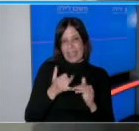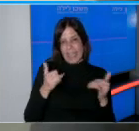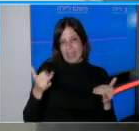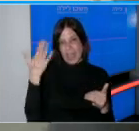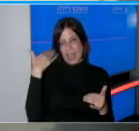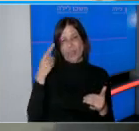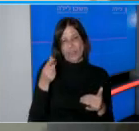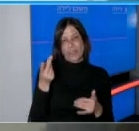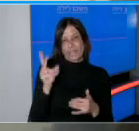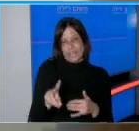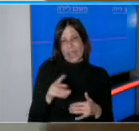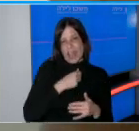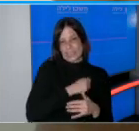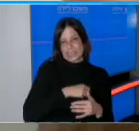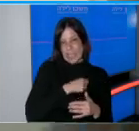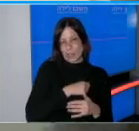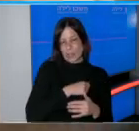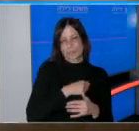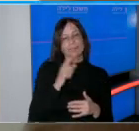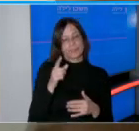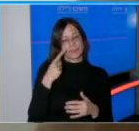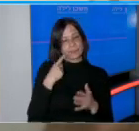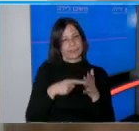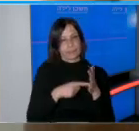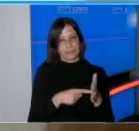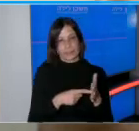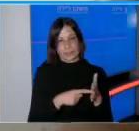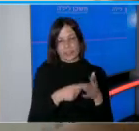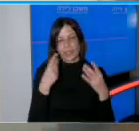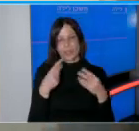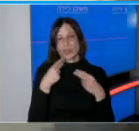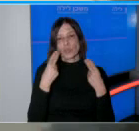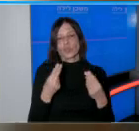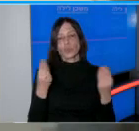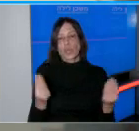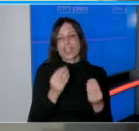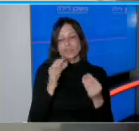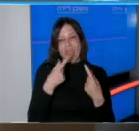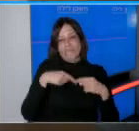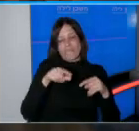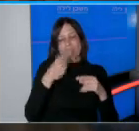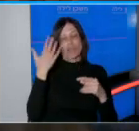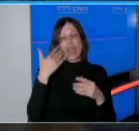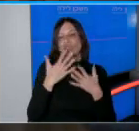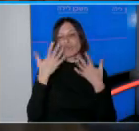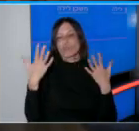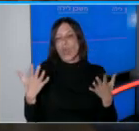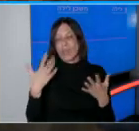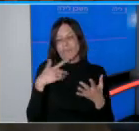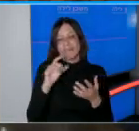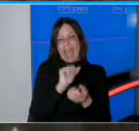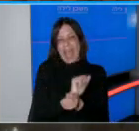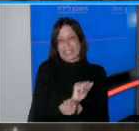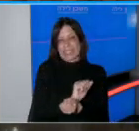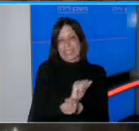הוא נפטר לצערנו, אבל הוא הציג את תוצרי הוועדה, שהיו מאוד רחבים, החל מאזיקים כן.